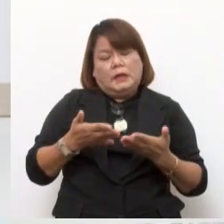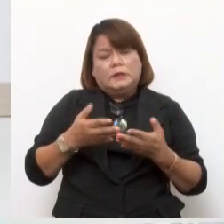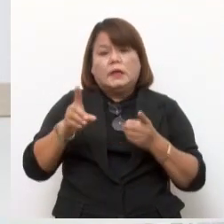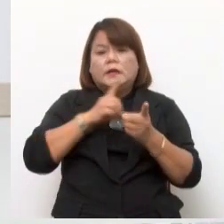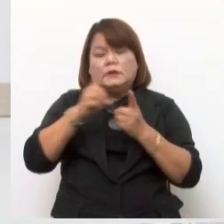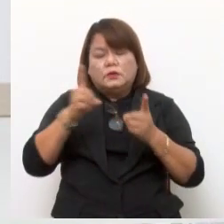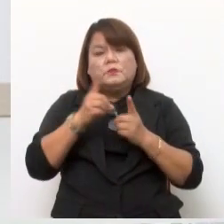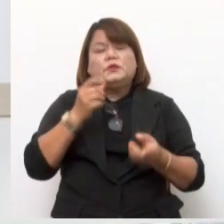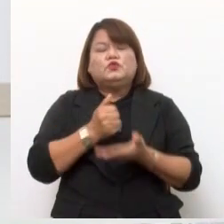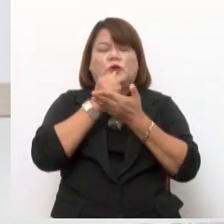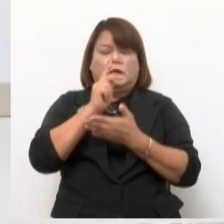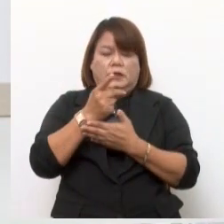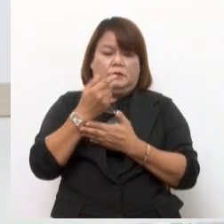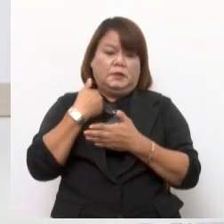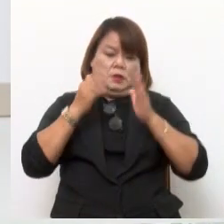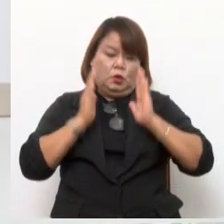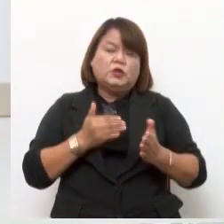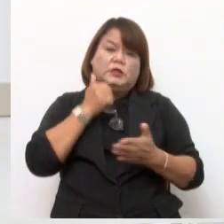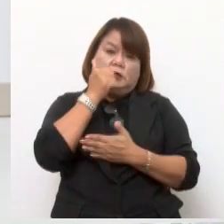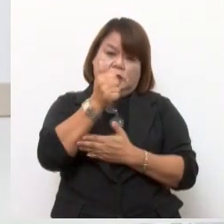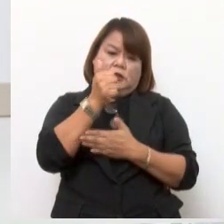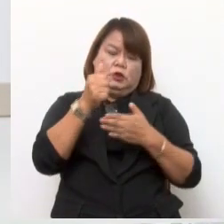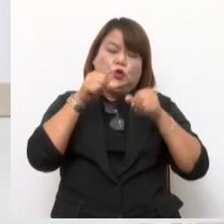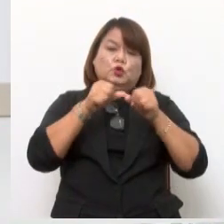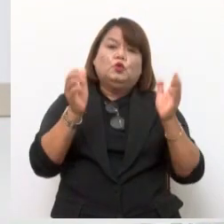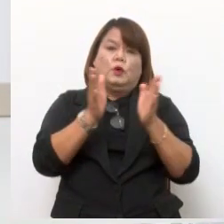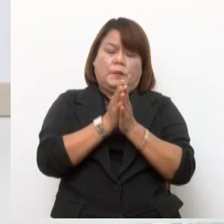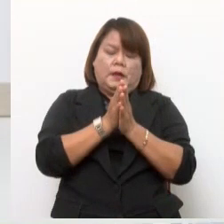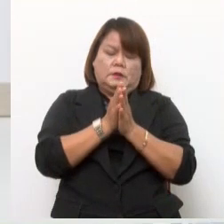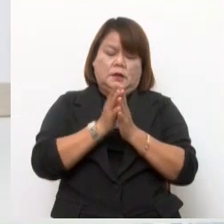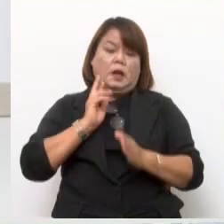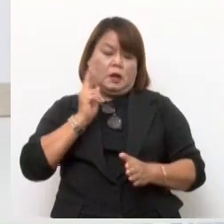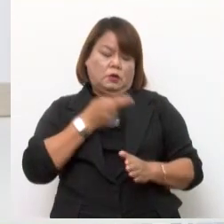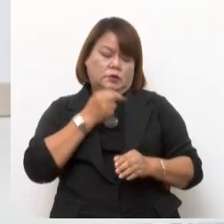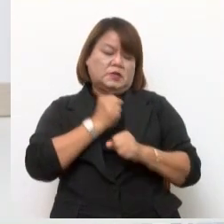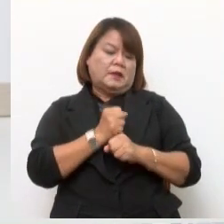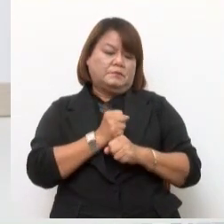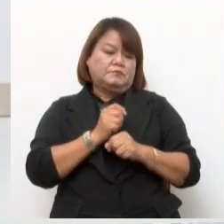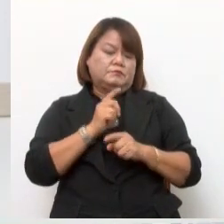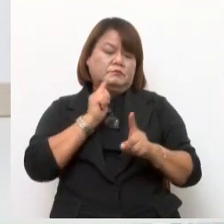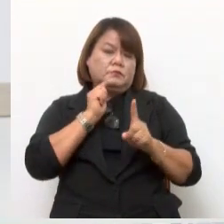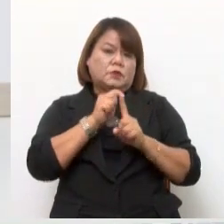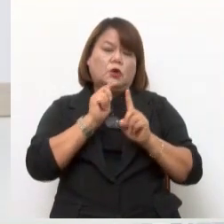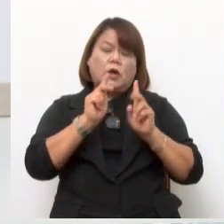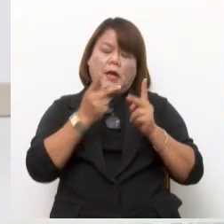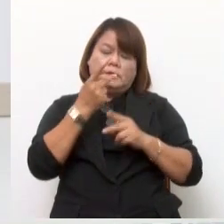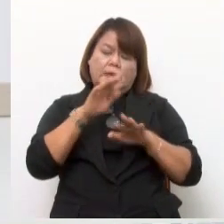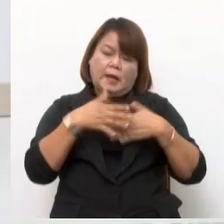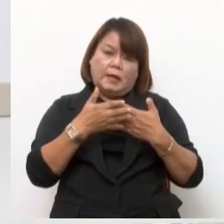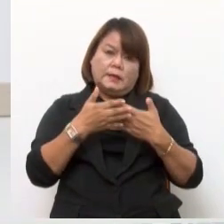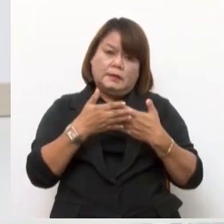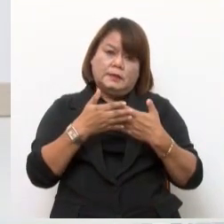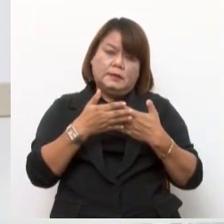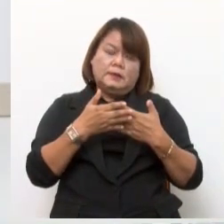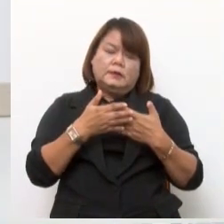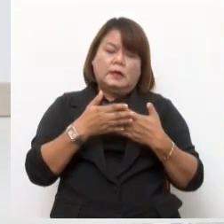างนี้มีคนดีๆอยู่ร่วมกันอย่างนี้แล้วเราจะปฏิบัติต่อกันอย่างไรผมคิดว่าสิ่งนี้อาจจะเป็นสื่อในการที่จะน